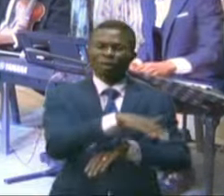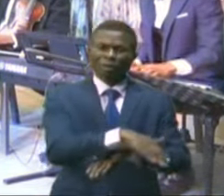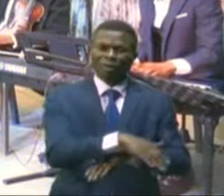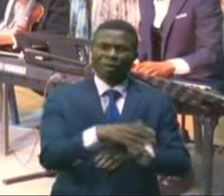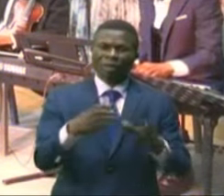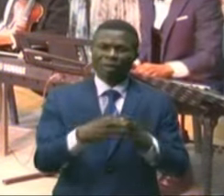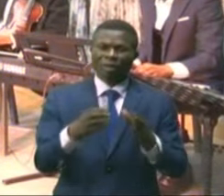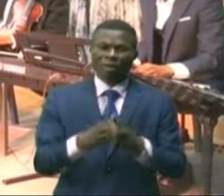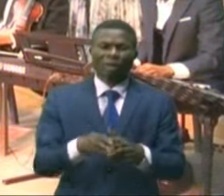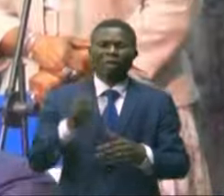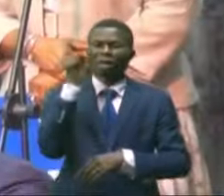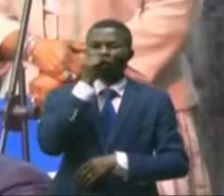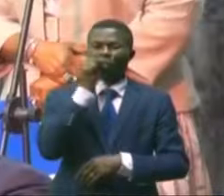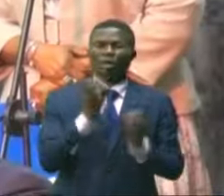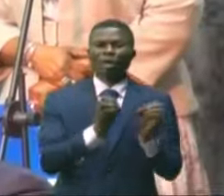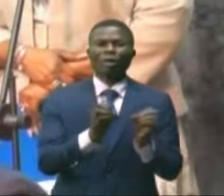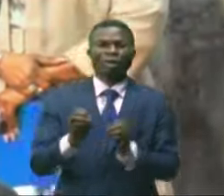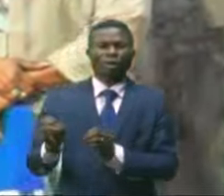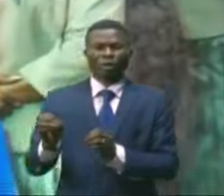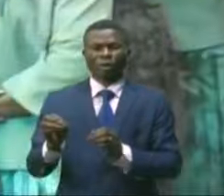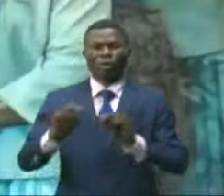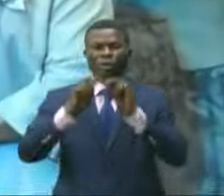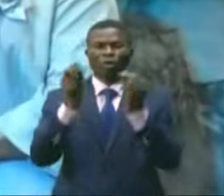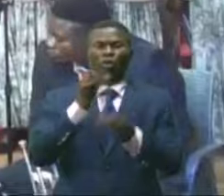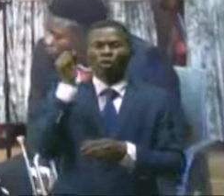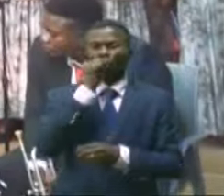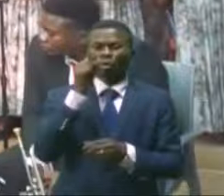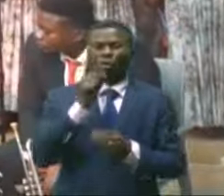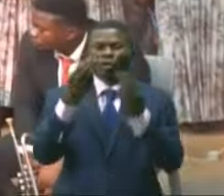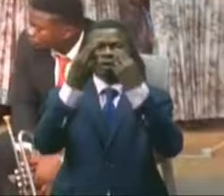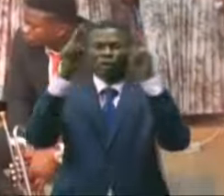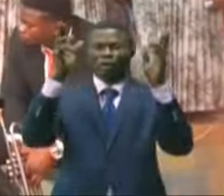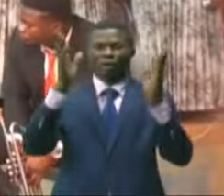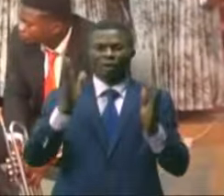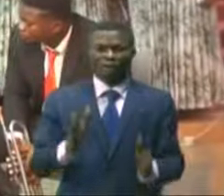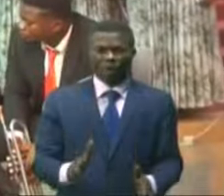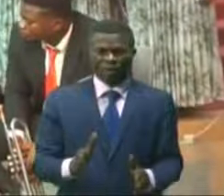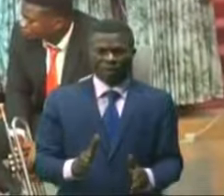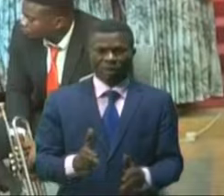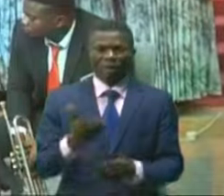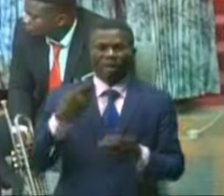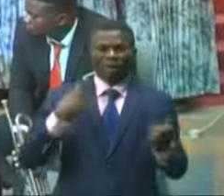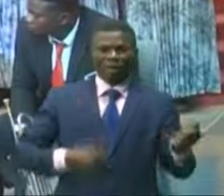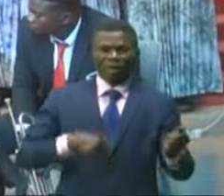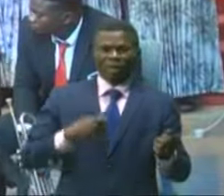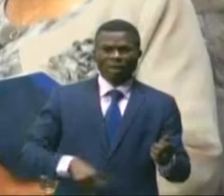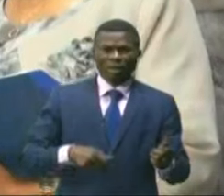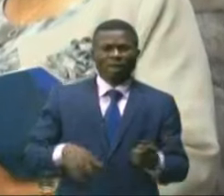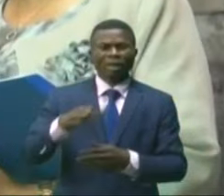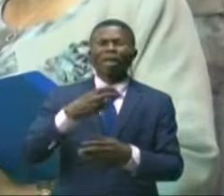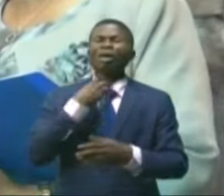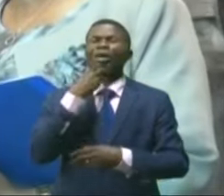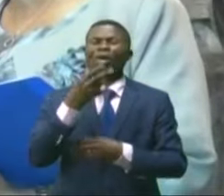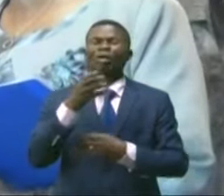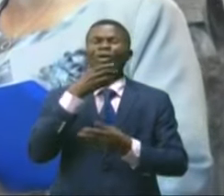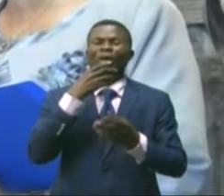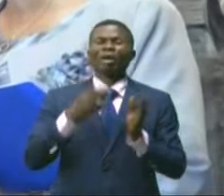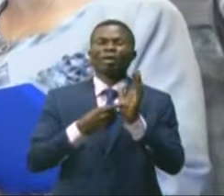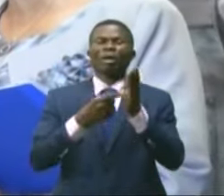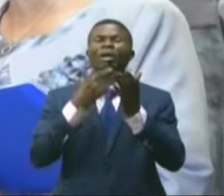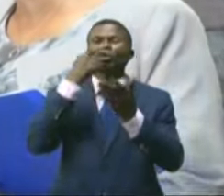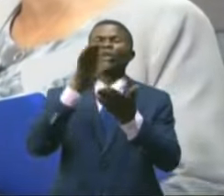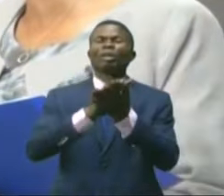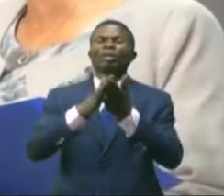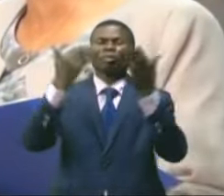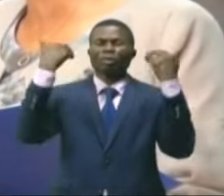un concert organisé par la chorale Les Rachetés. Ici, instruments et voix mélangées pour remercier les seigneurs pour